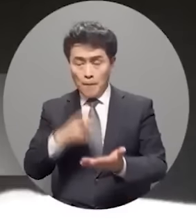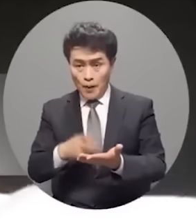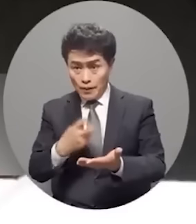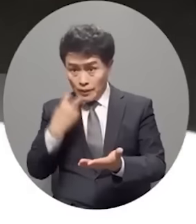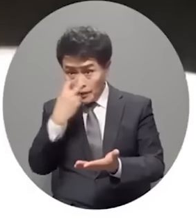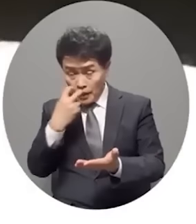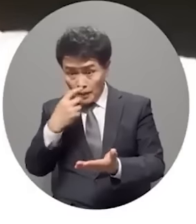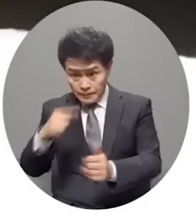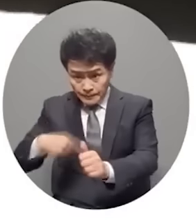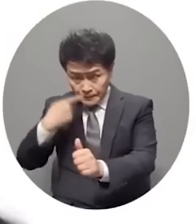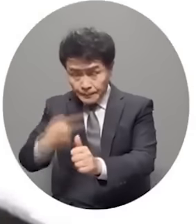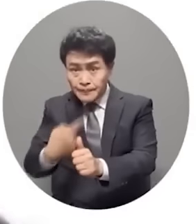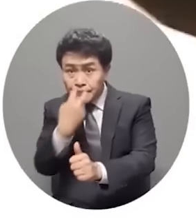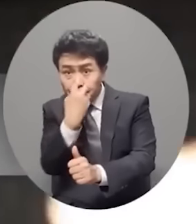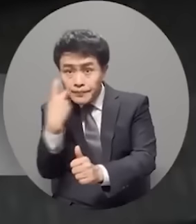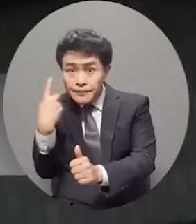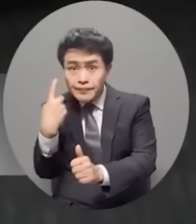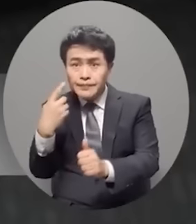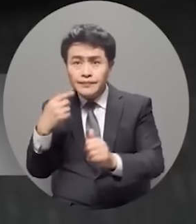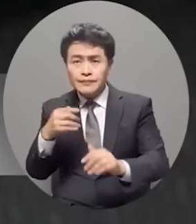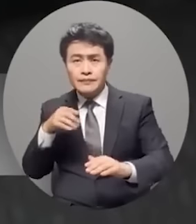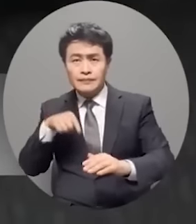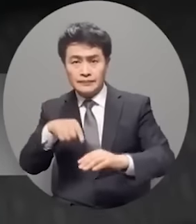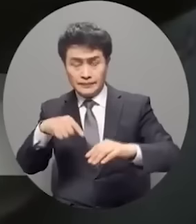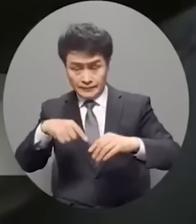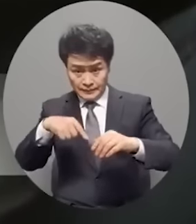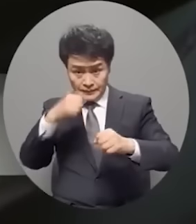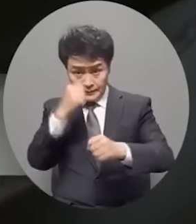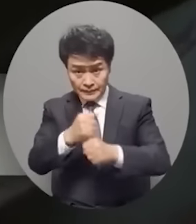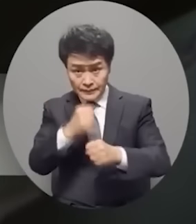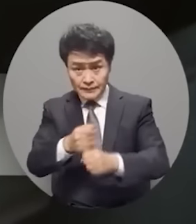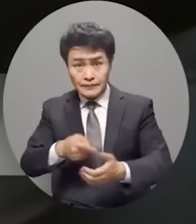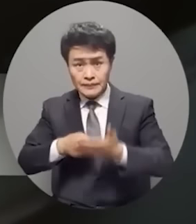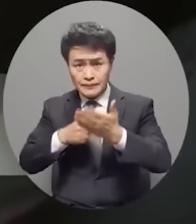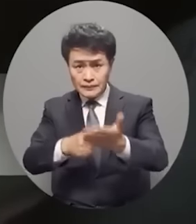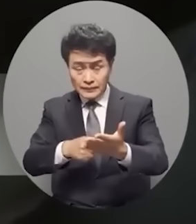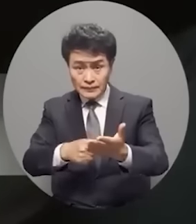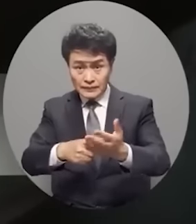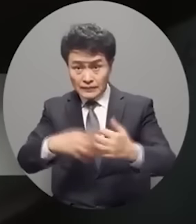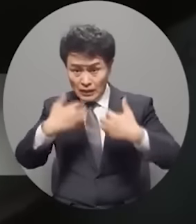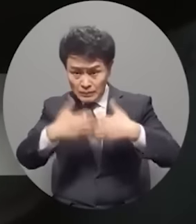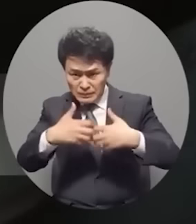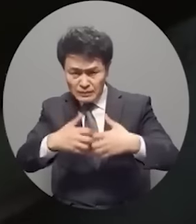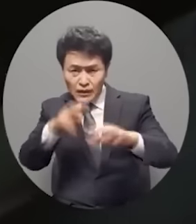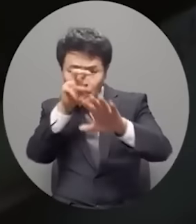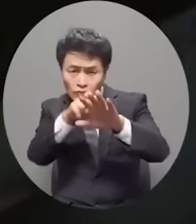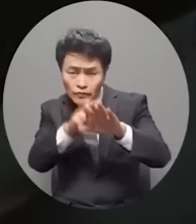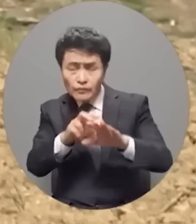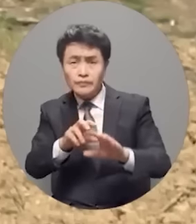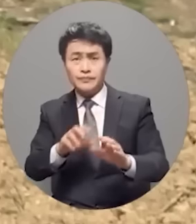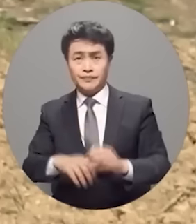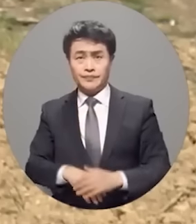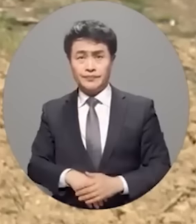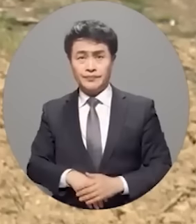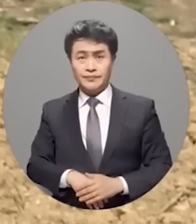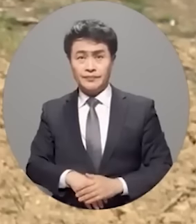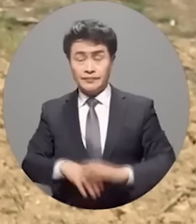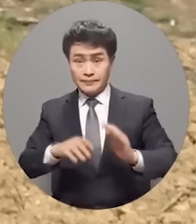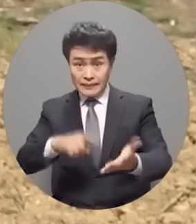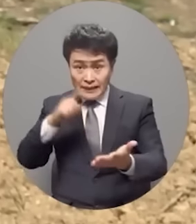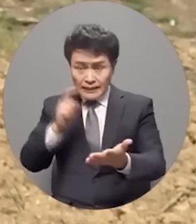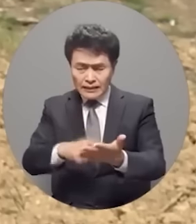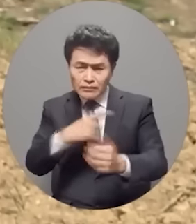감정인도 입회했습니다. 차 안에는 제조사 측에서 제공한 변속장치 진단기가 설치됐습니다.